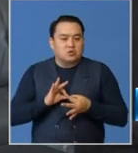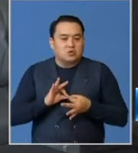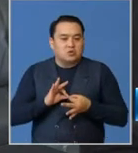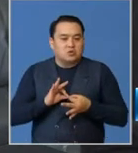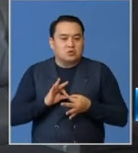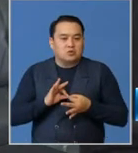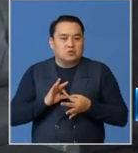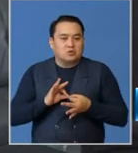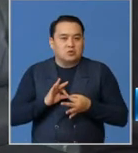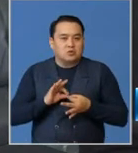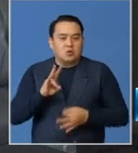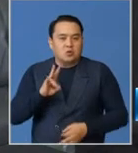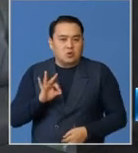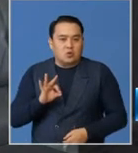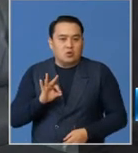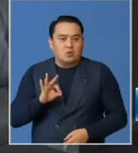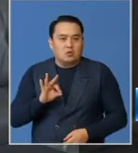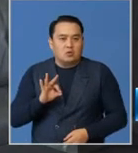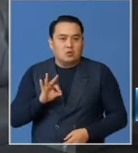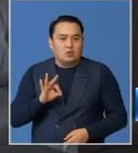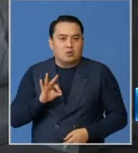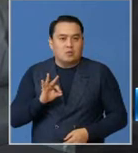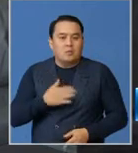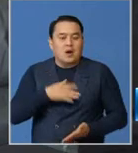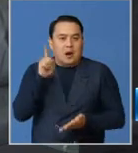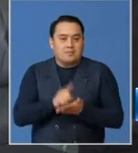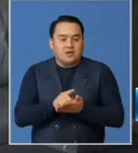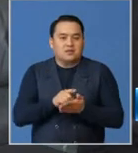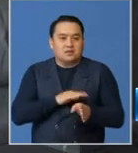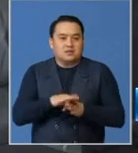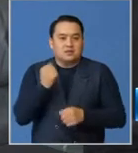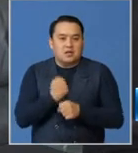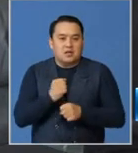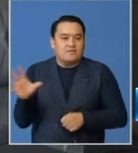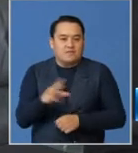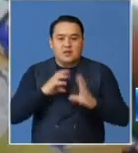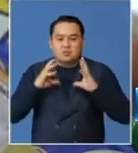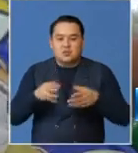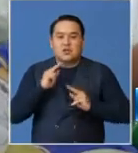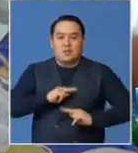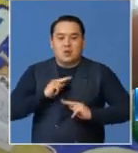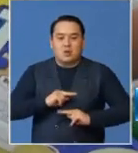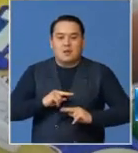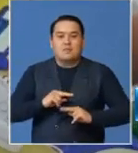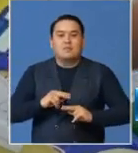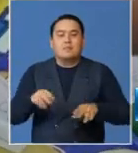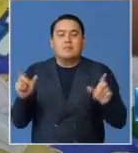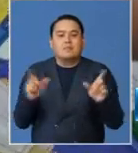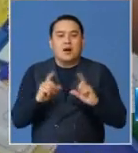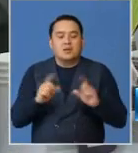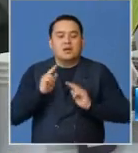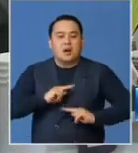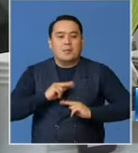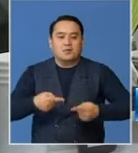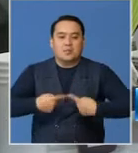нелегкий шаг, но мы должны его преодолеть. Весь мир над этим работает. Магазины честности уже работают